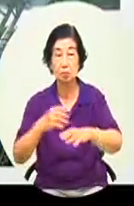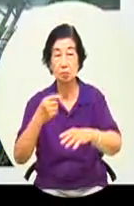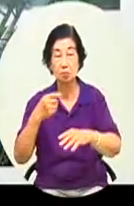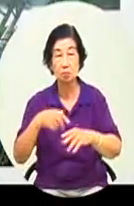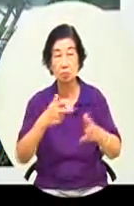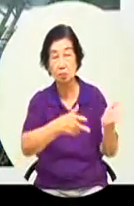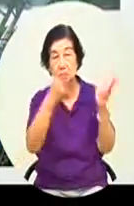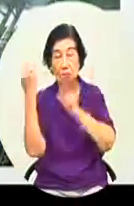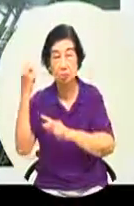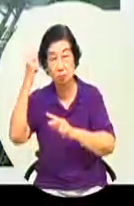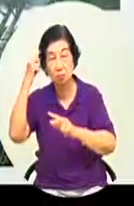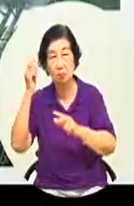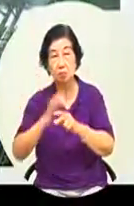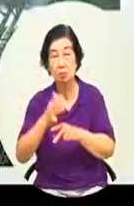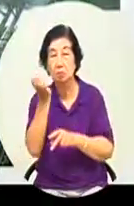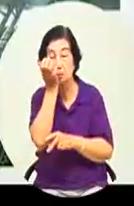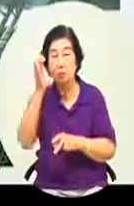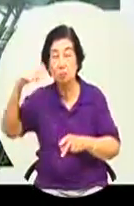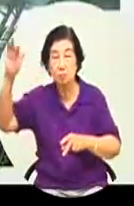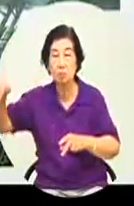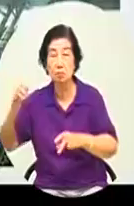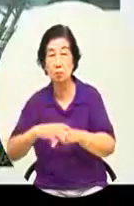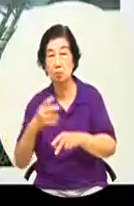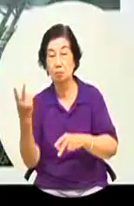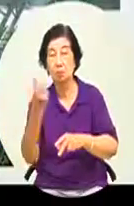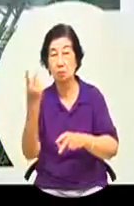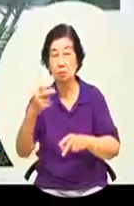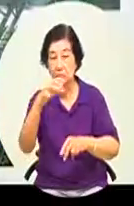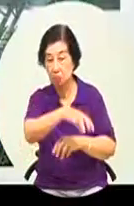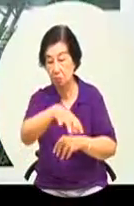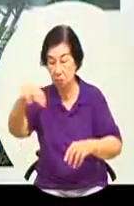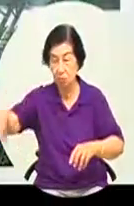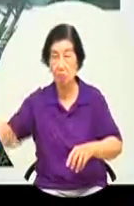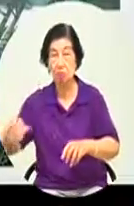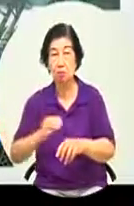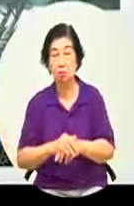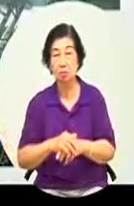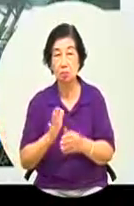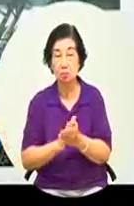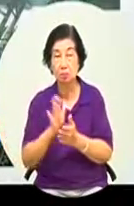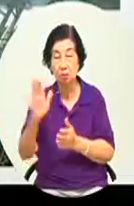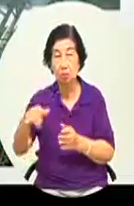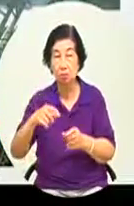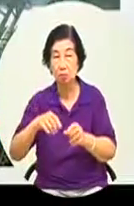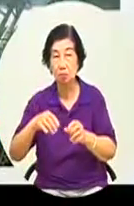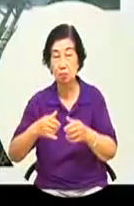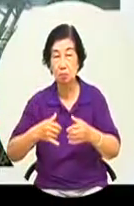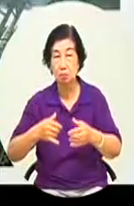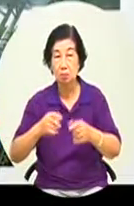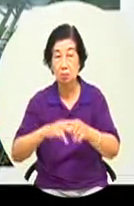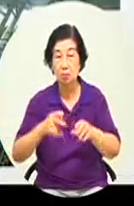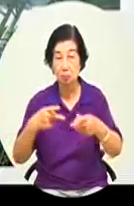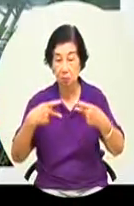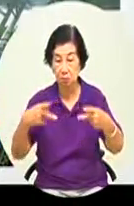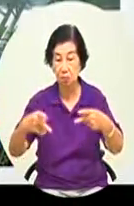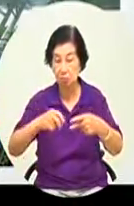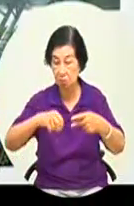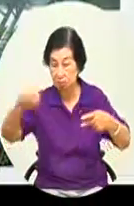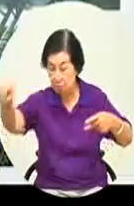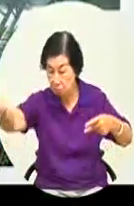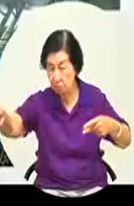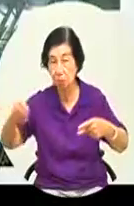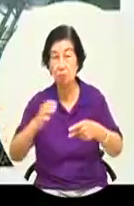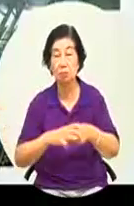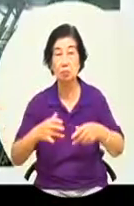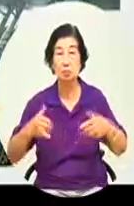山，那当然未来哦未来要延伸到鹿竹也是用高架捷运的方式哈啊，捷运局在规划